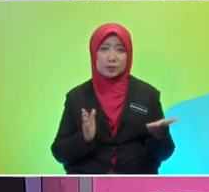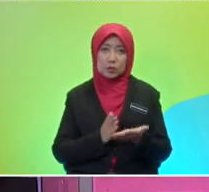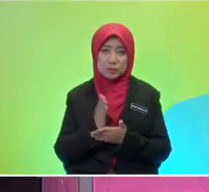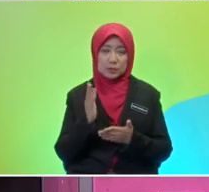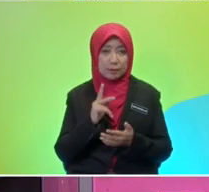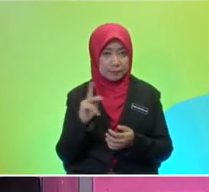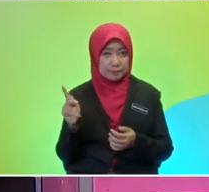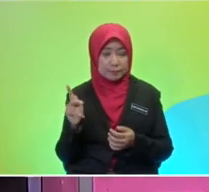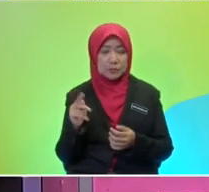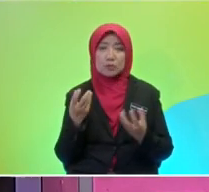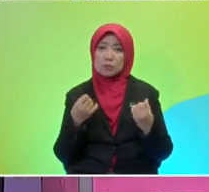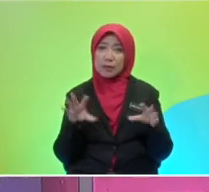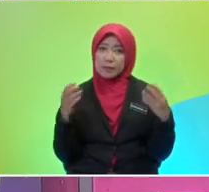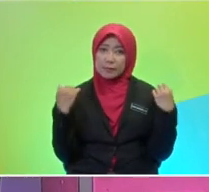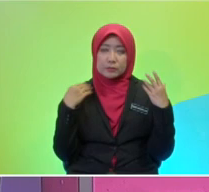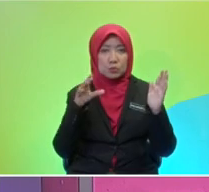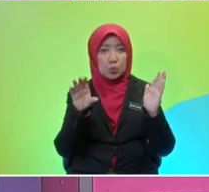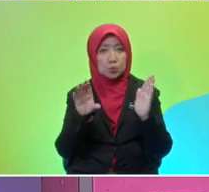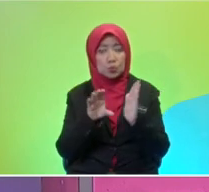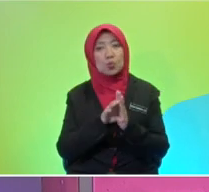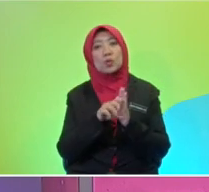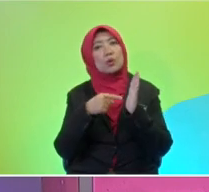bagi contoh tentang